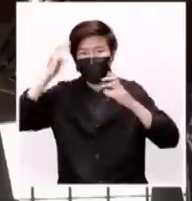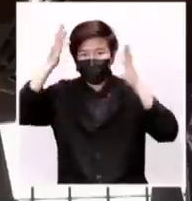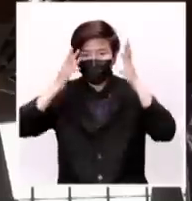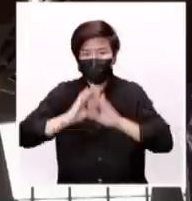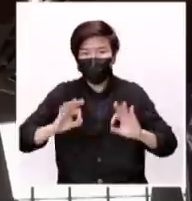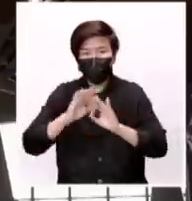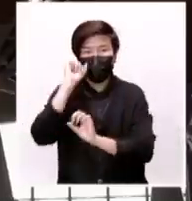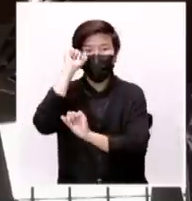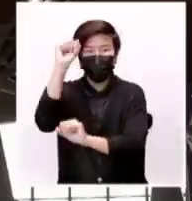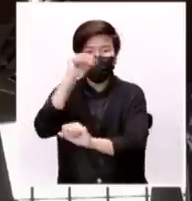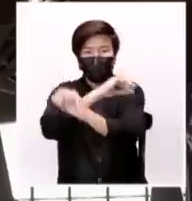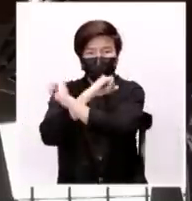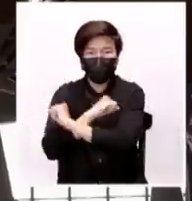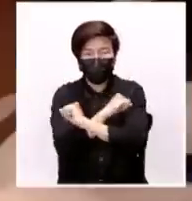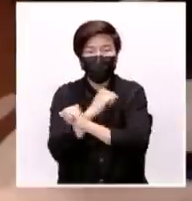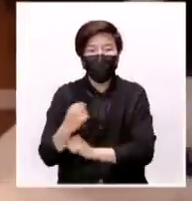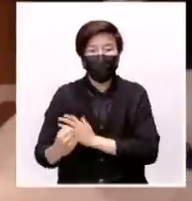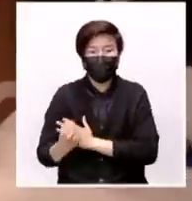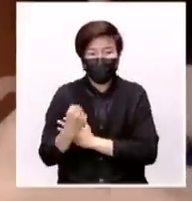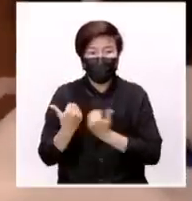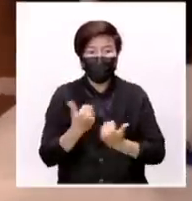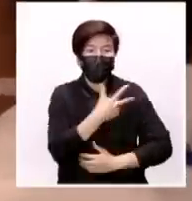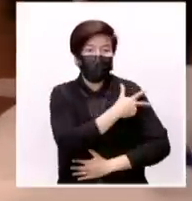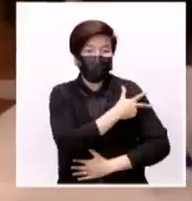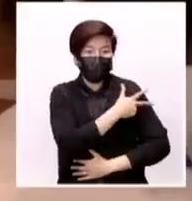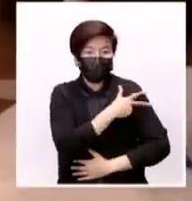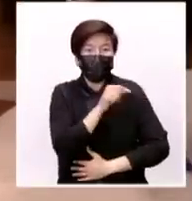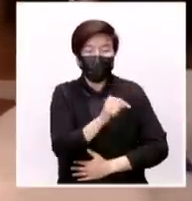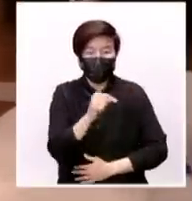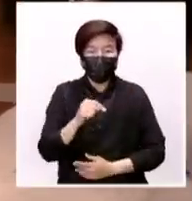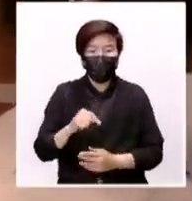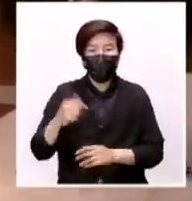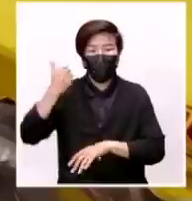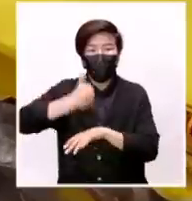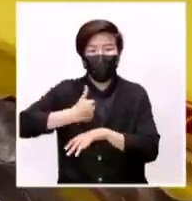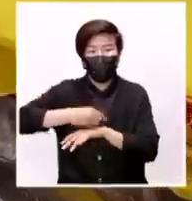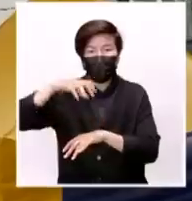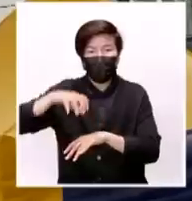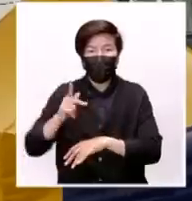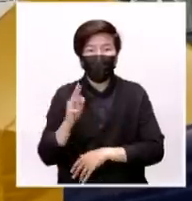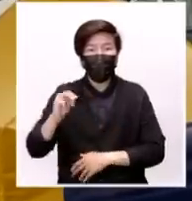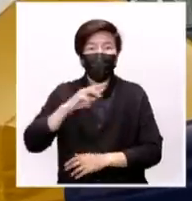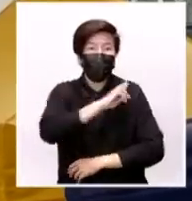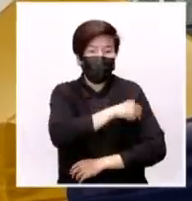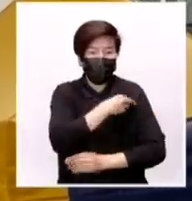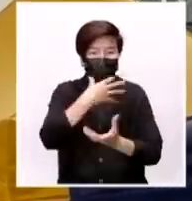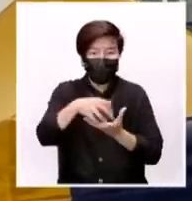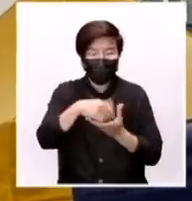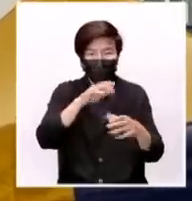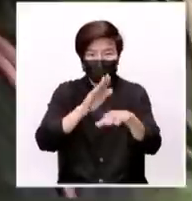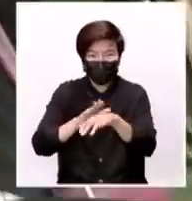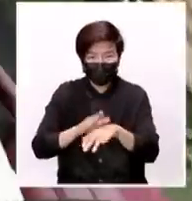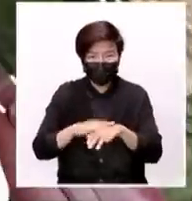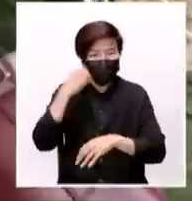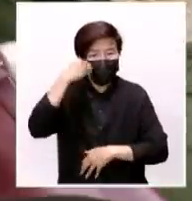เข้มอีกครั้งค่ะทีนี้ตันสีดร.นูฮิชามอับดุลลาอธิบดีกรมสาธารณสุขก็เตือนนะคะว่าจำนวนผู้ติดเชื้อ